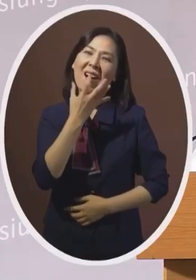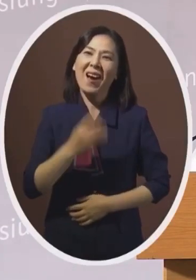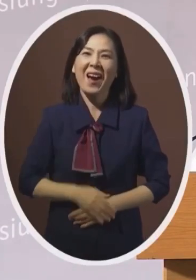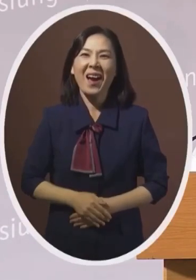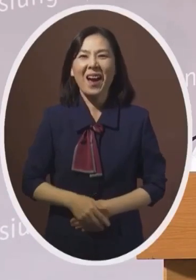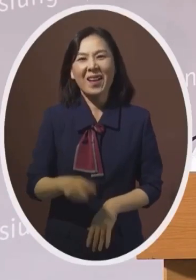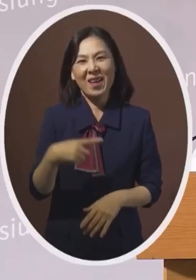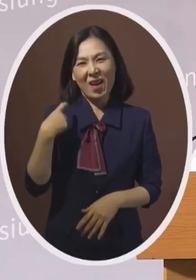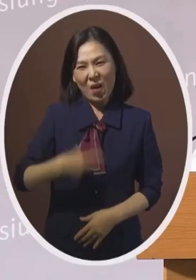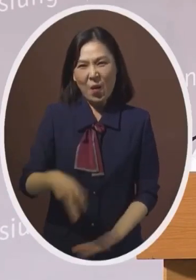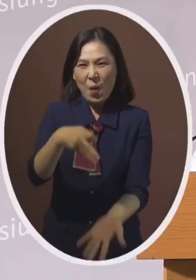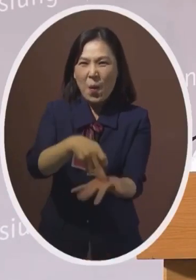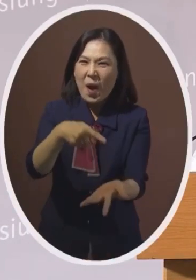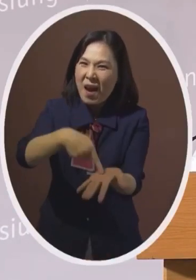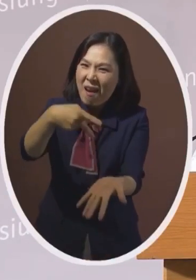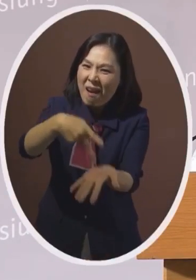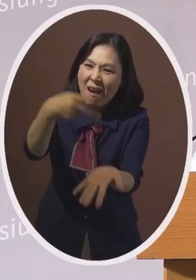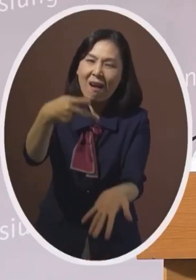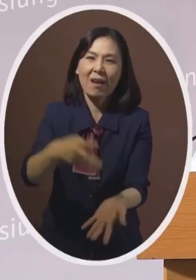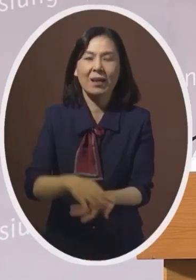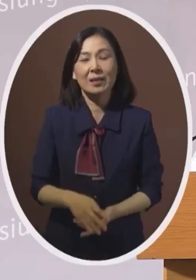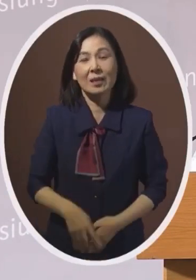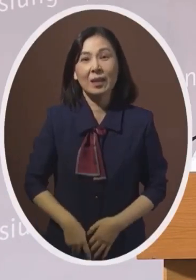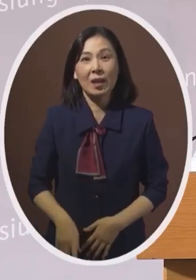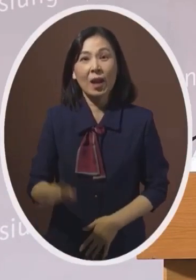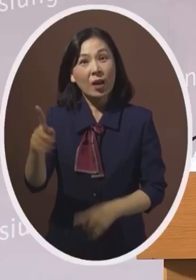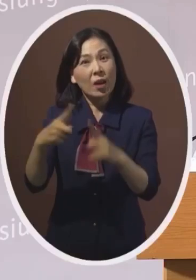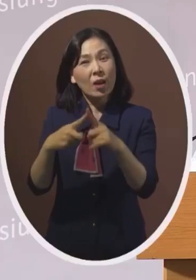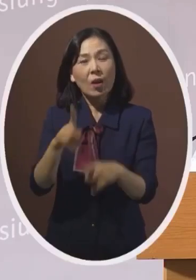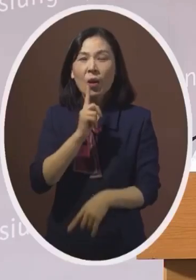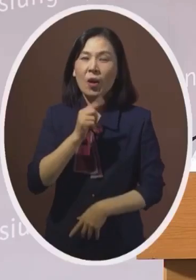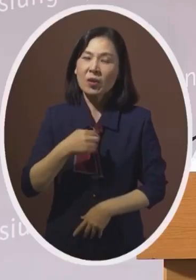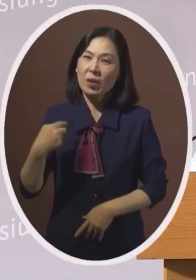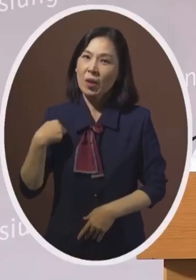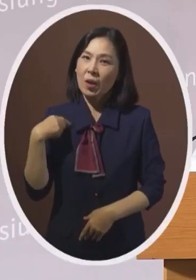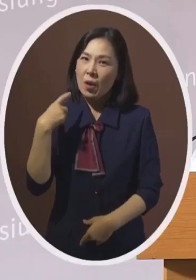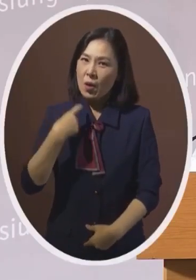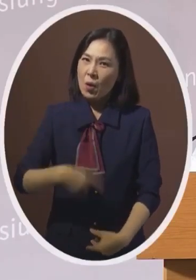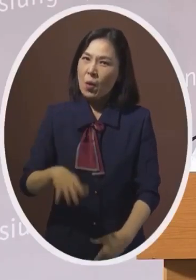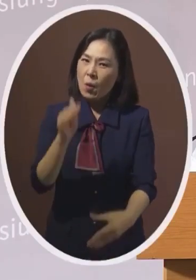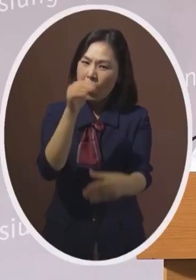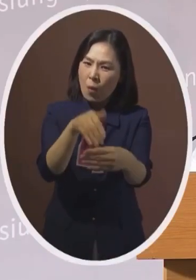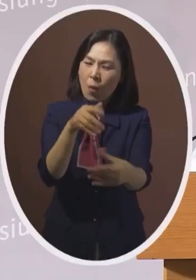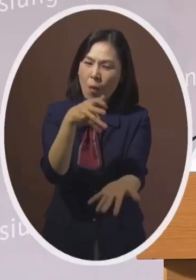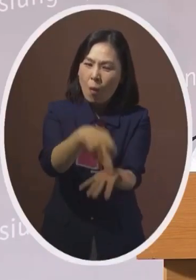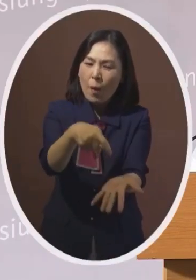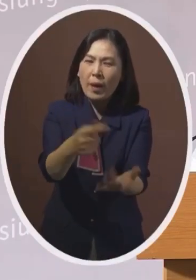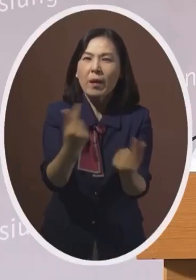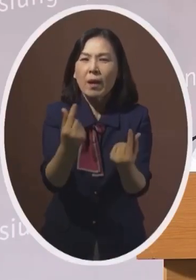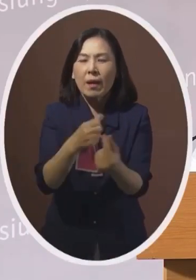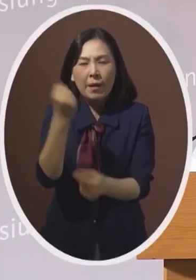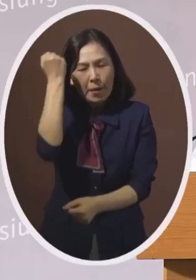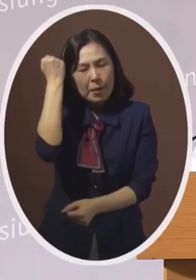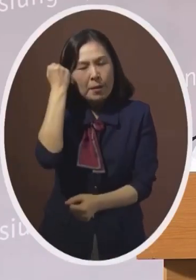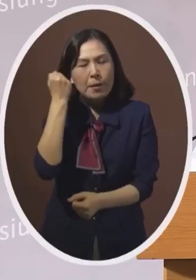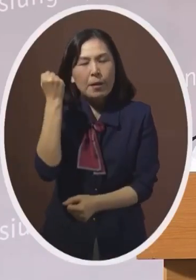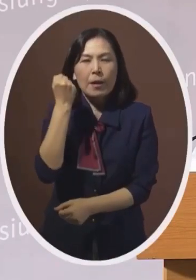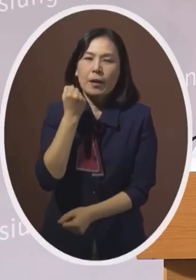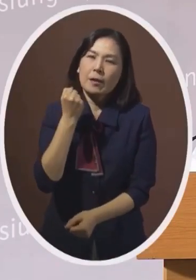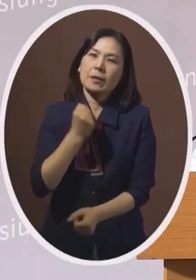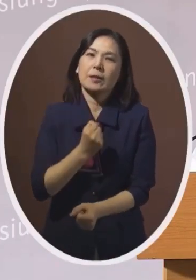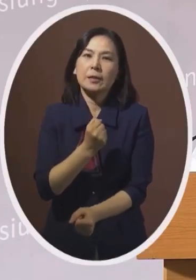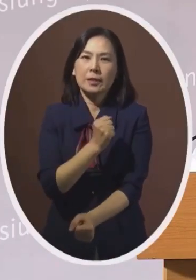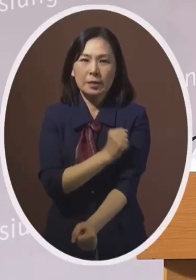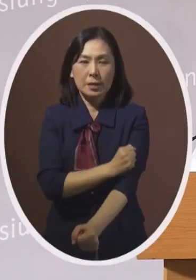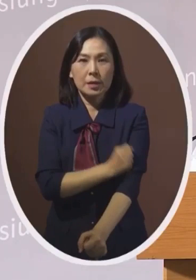选；也有人说我选高雄市长像一场苦练。我必须讲，